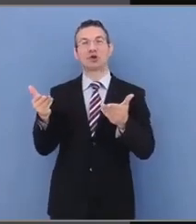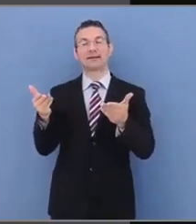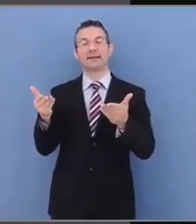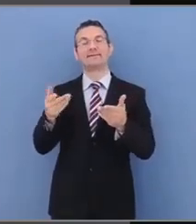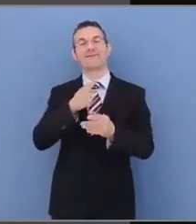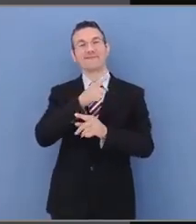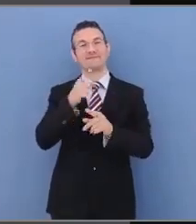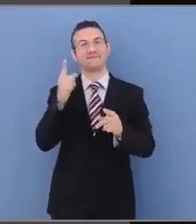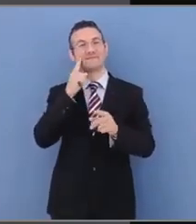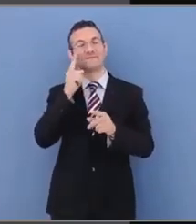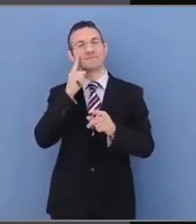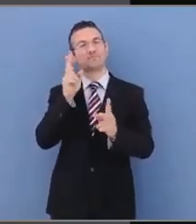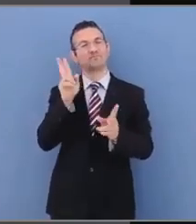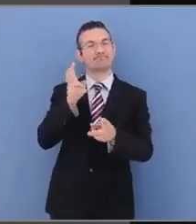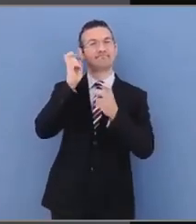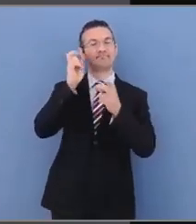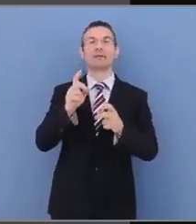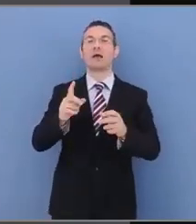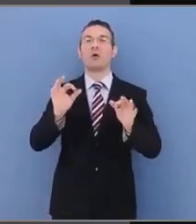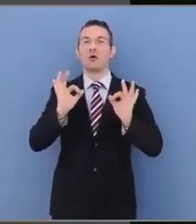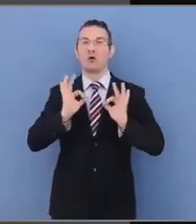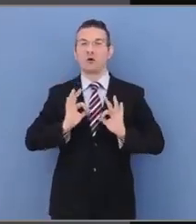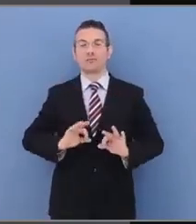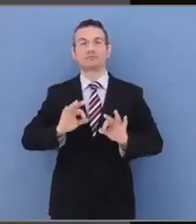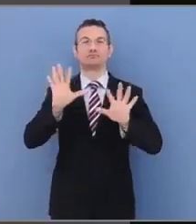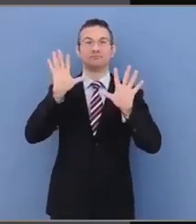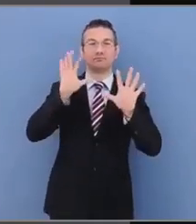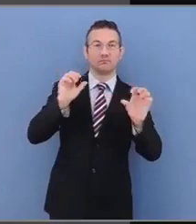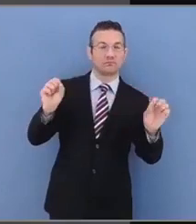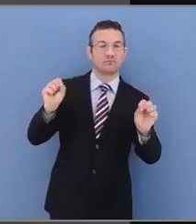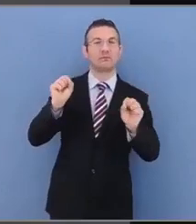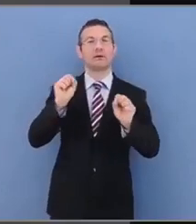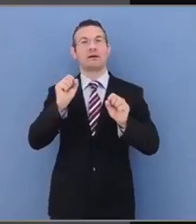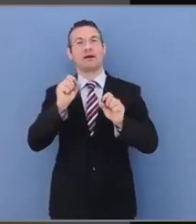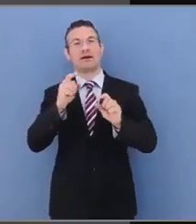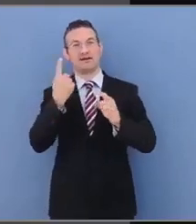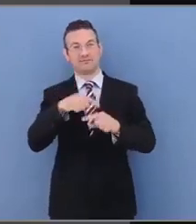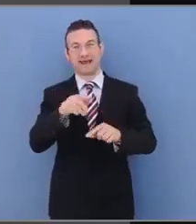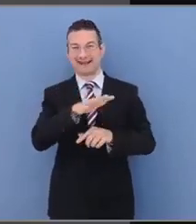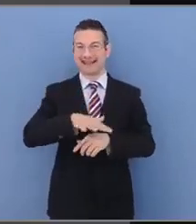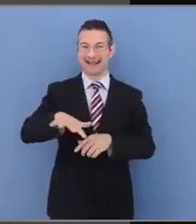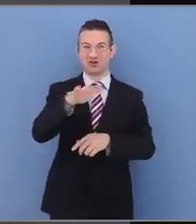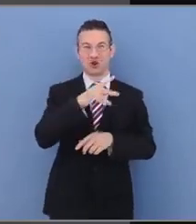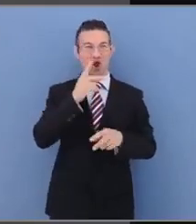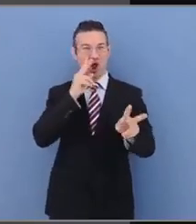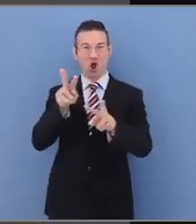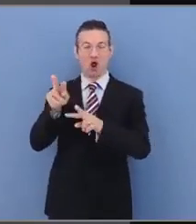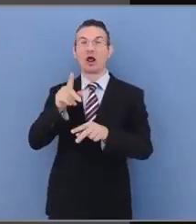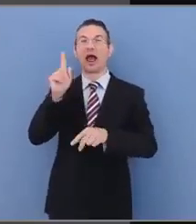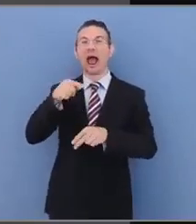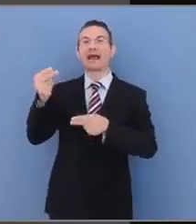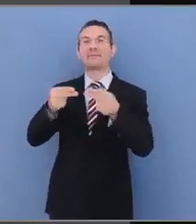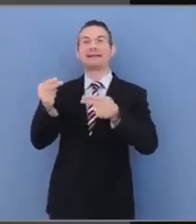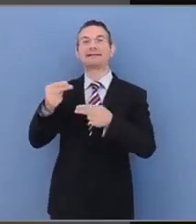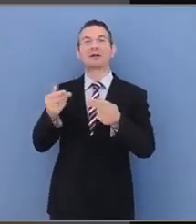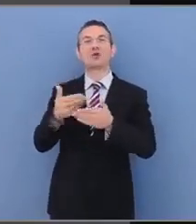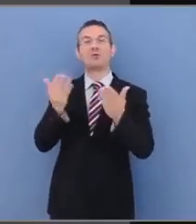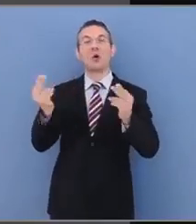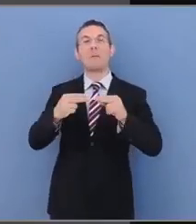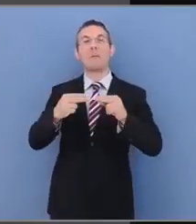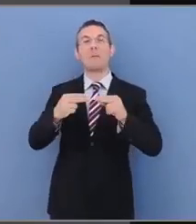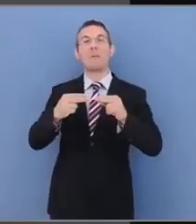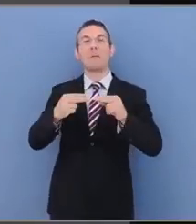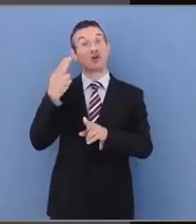sono le forze dell'ordine che presidiano il territorio, che anche le amministrazioni pubbliche, in questo caso la provincia di Roma,